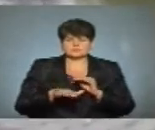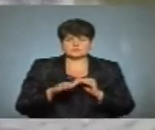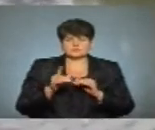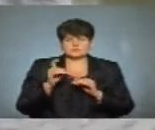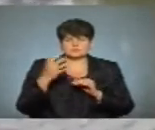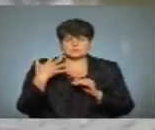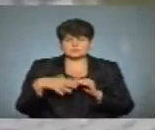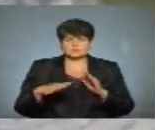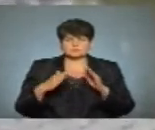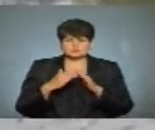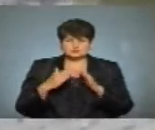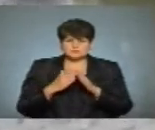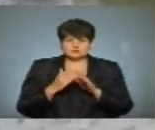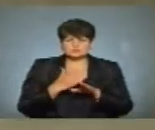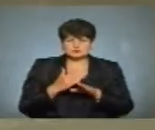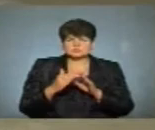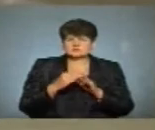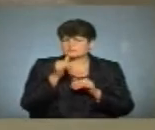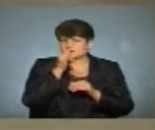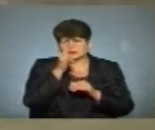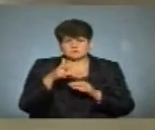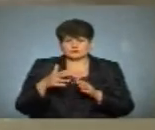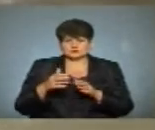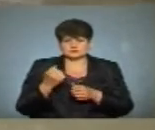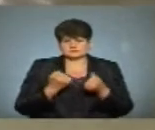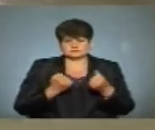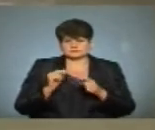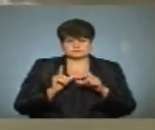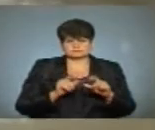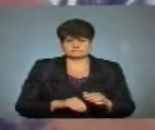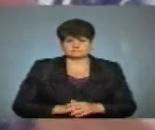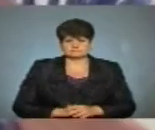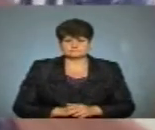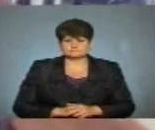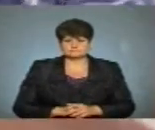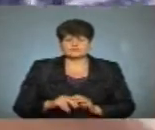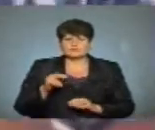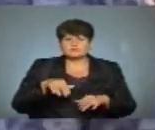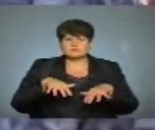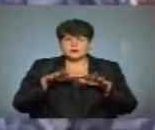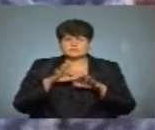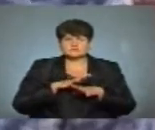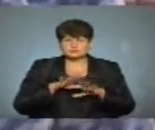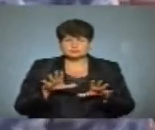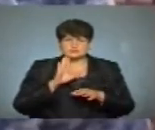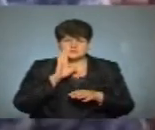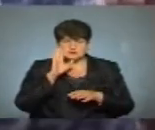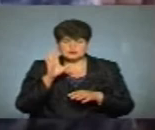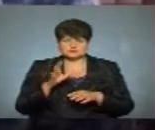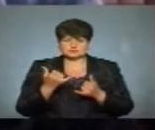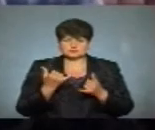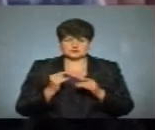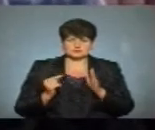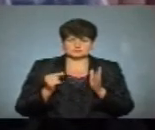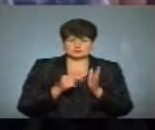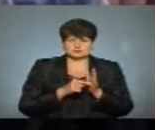150 будинків. До частини будинків неможливо дістатись автівкою. Паводка не було, бо зараз на ранок вона стала сюди